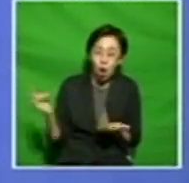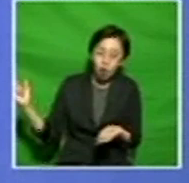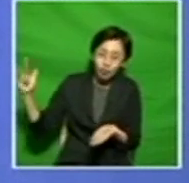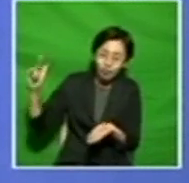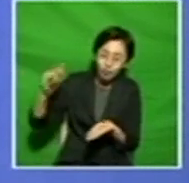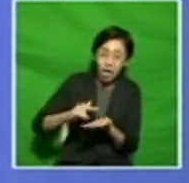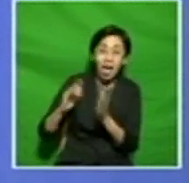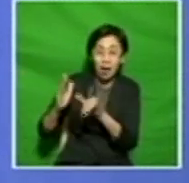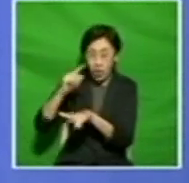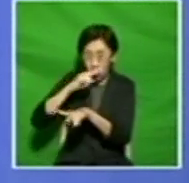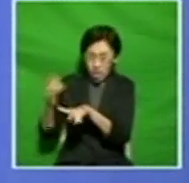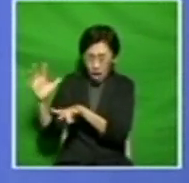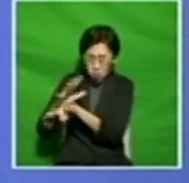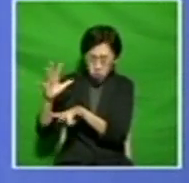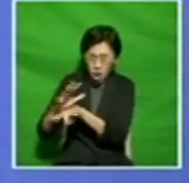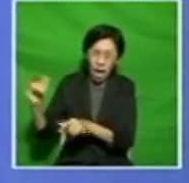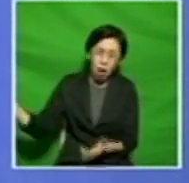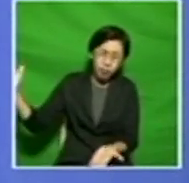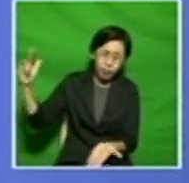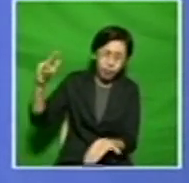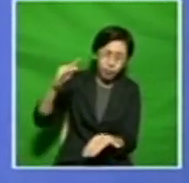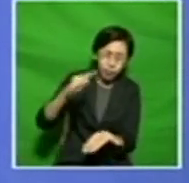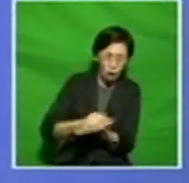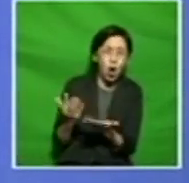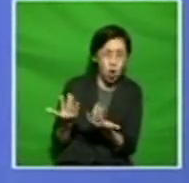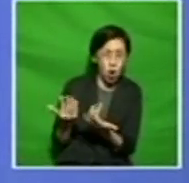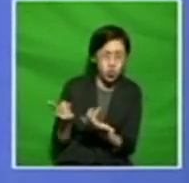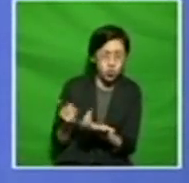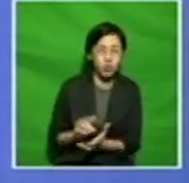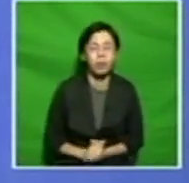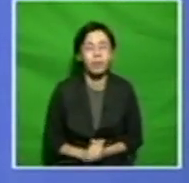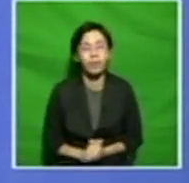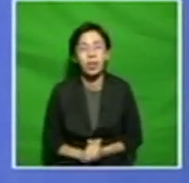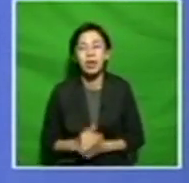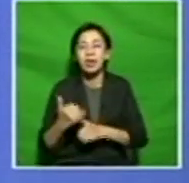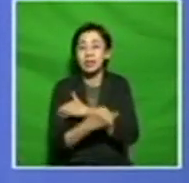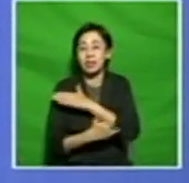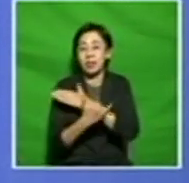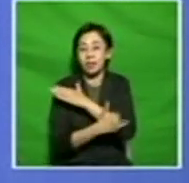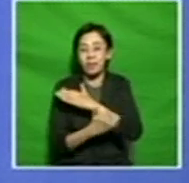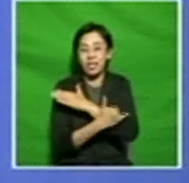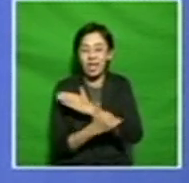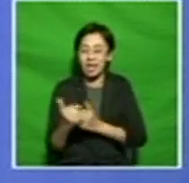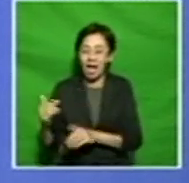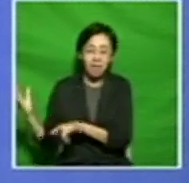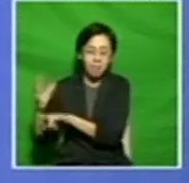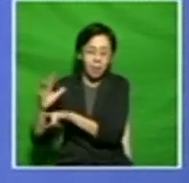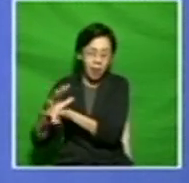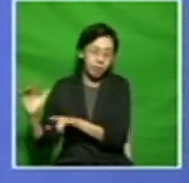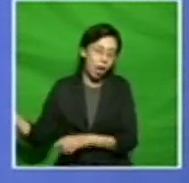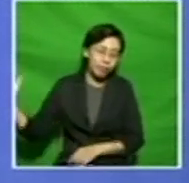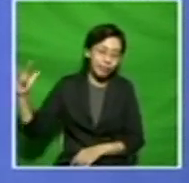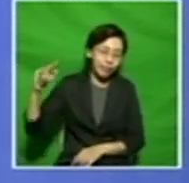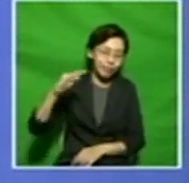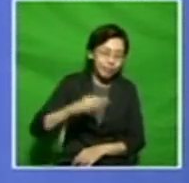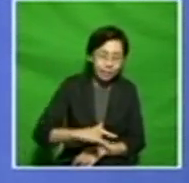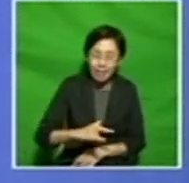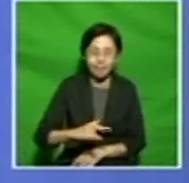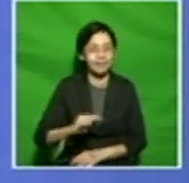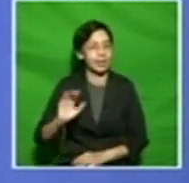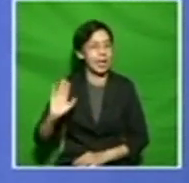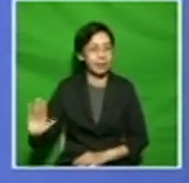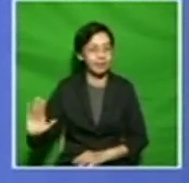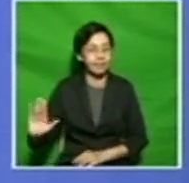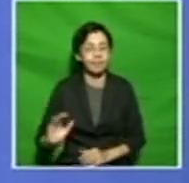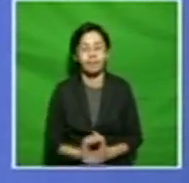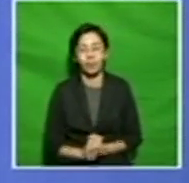นคนไทยกลับอยู่แต่ชาวต่างประเทศนั้นขนกลับเข้ามาไม่ได้คน